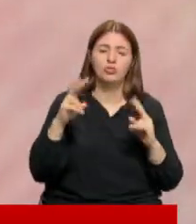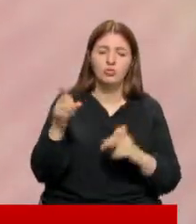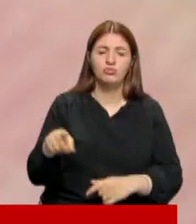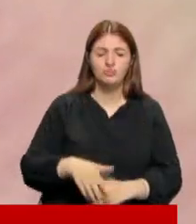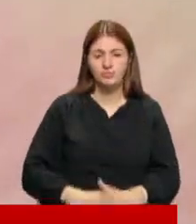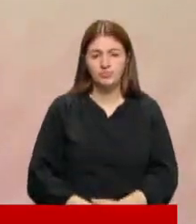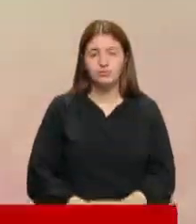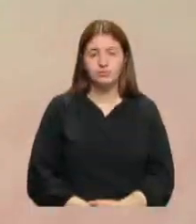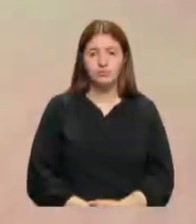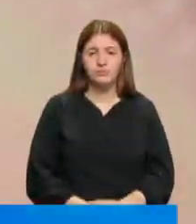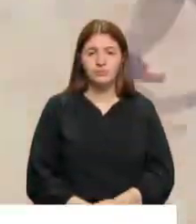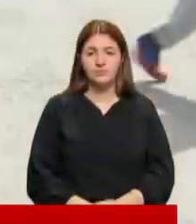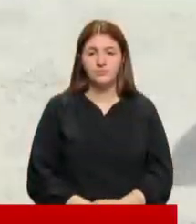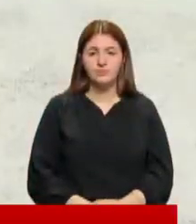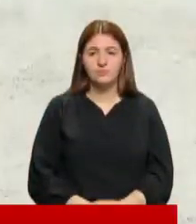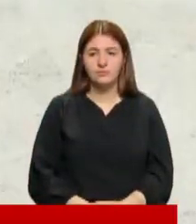meselesi